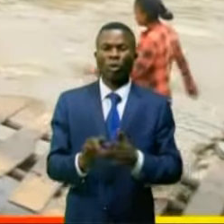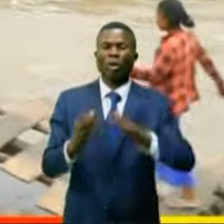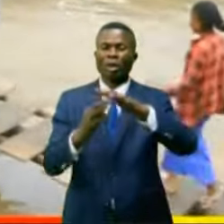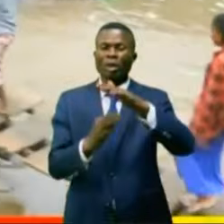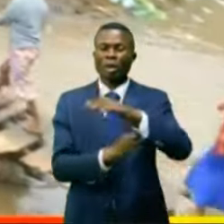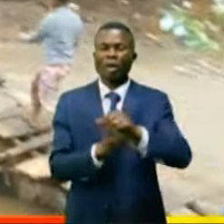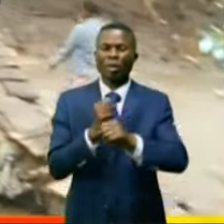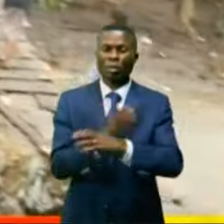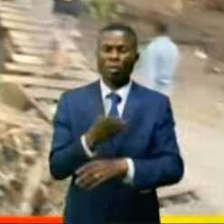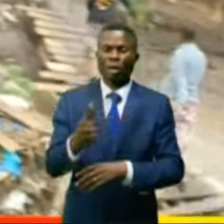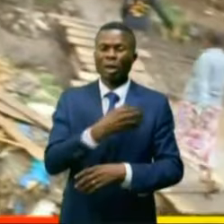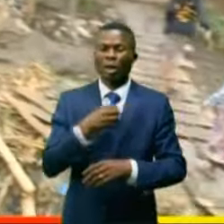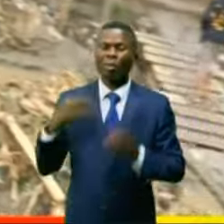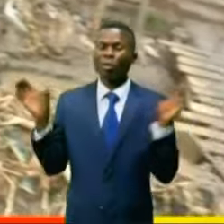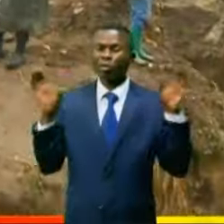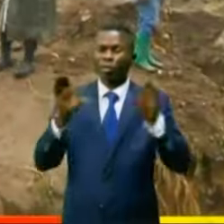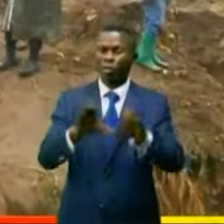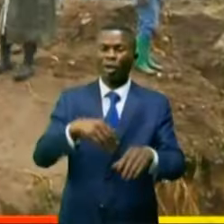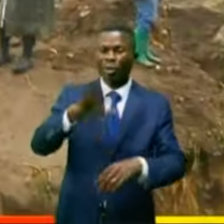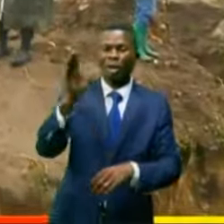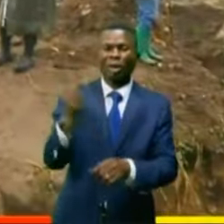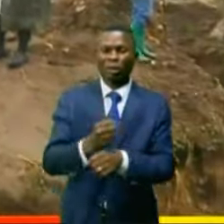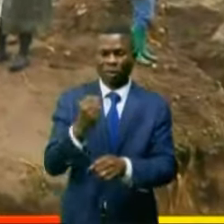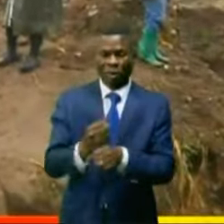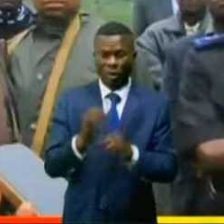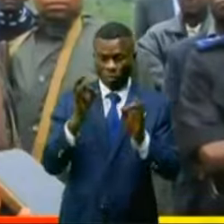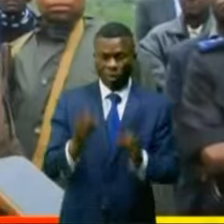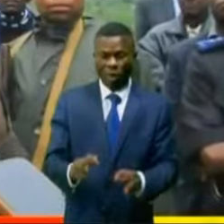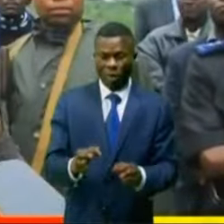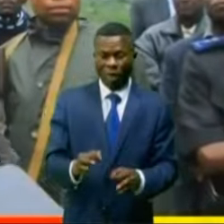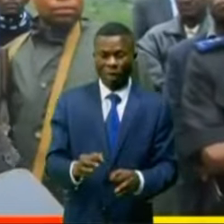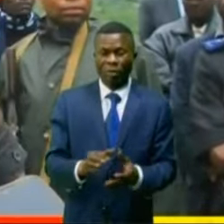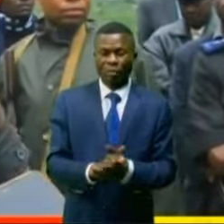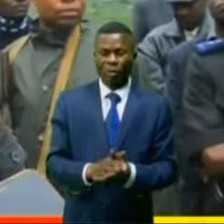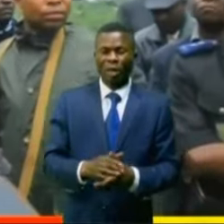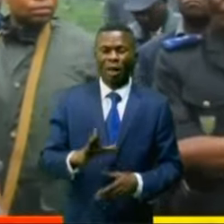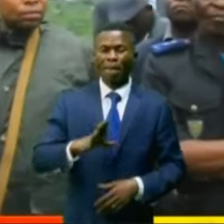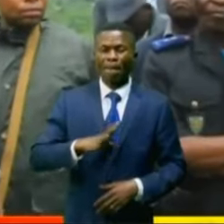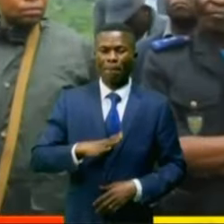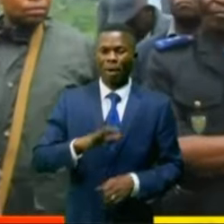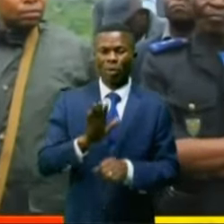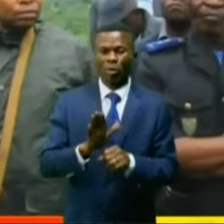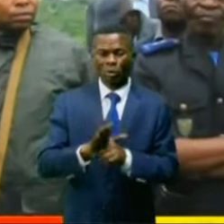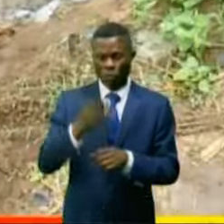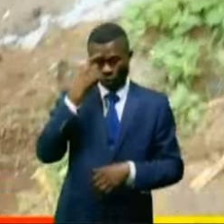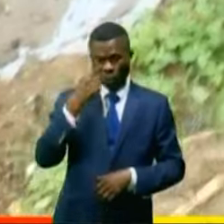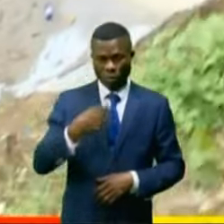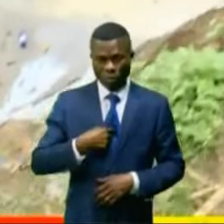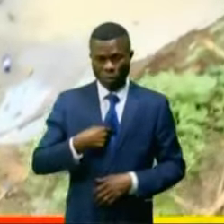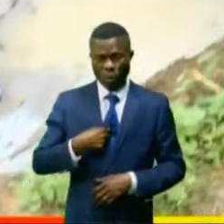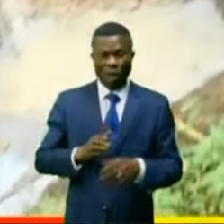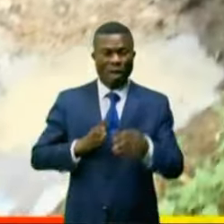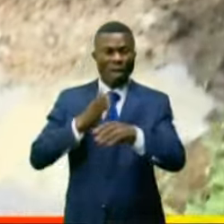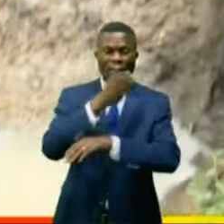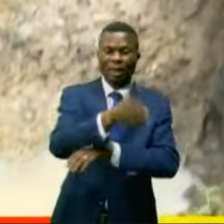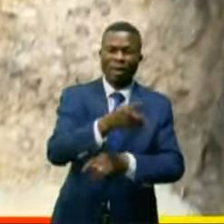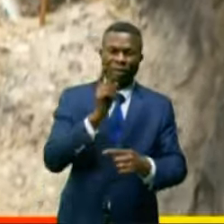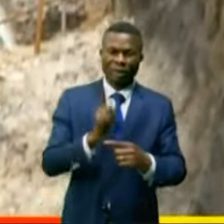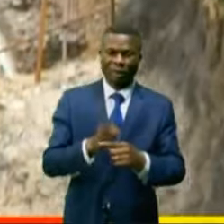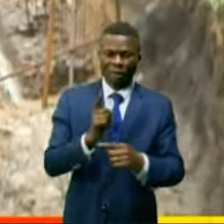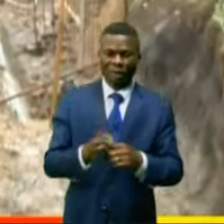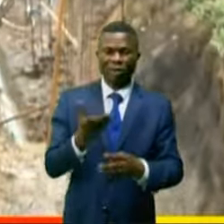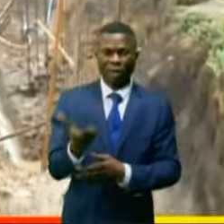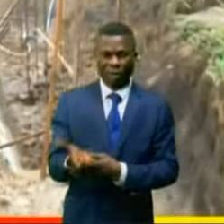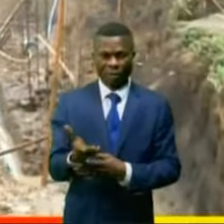elles descendent pour aller travailler. Et donc ça, c'était vraiment un grand handicap pour que ces populations puissent